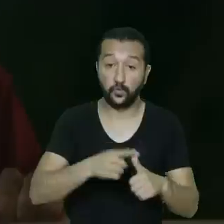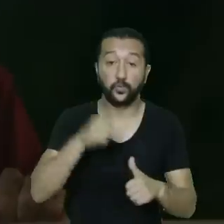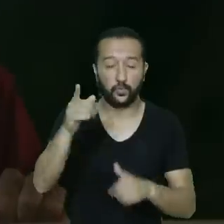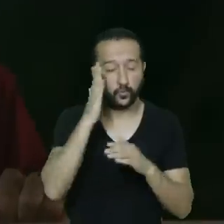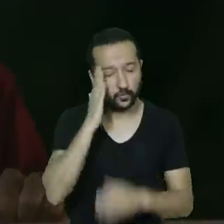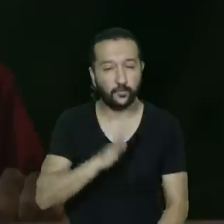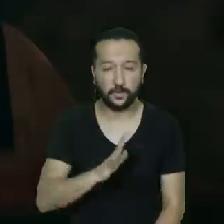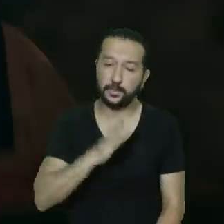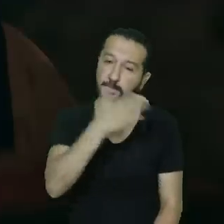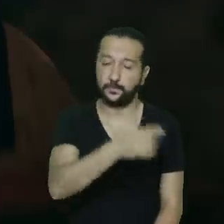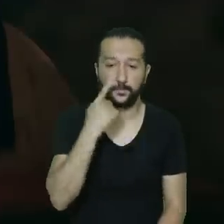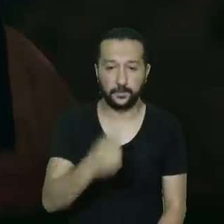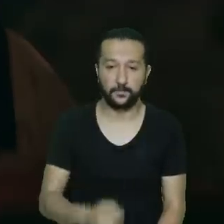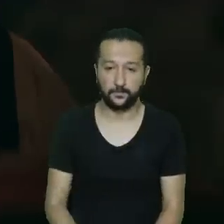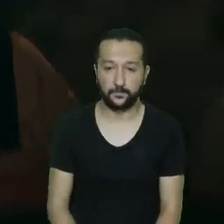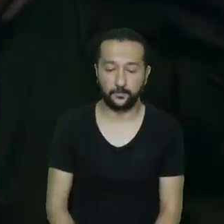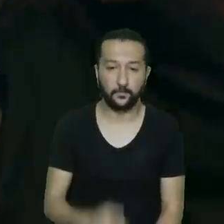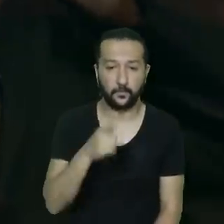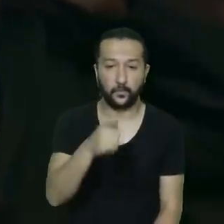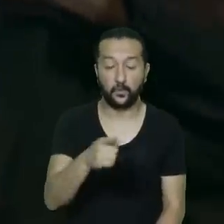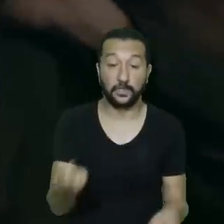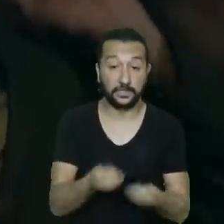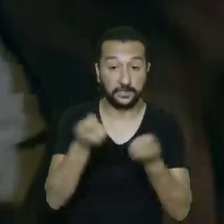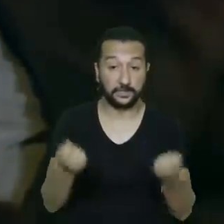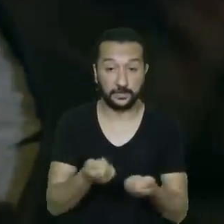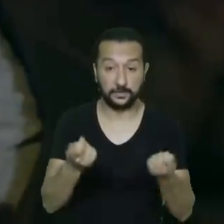uyumuşlardır. Hadi gidelim gari. Operasyon